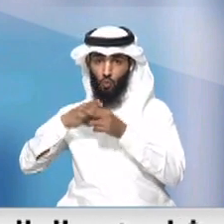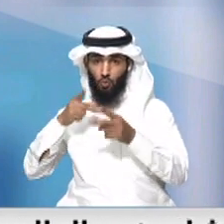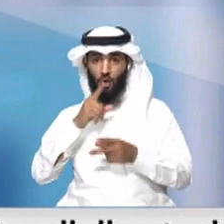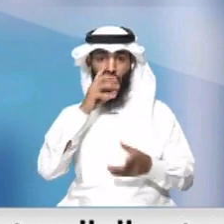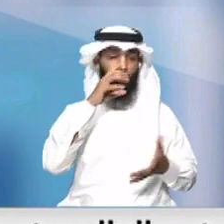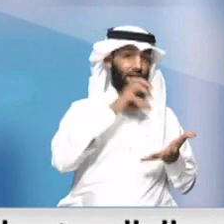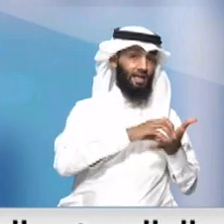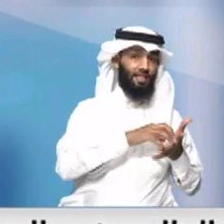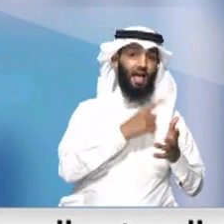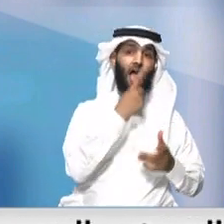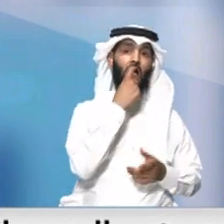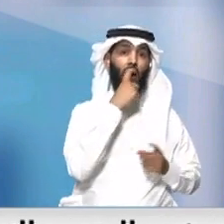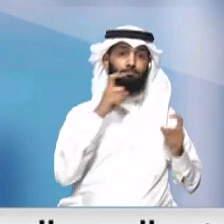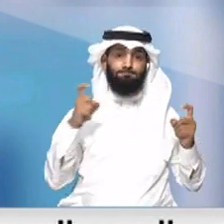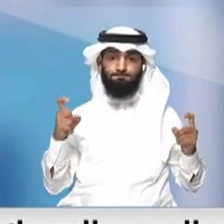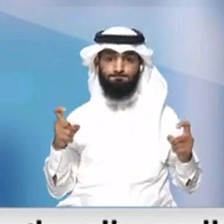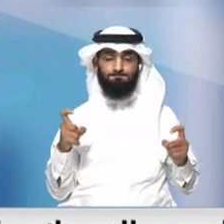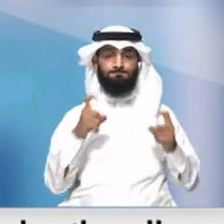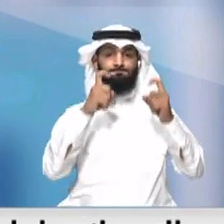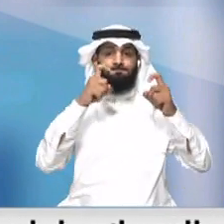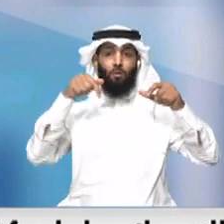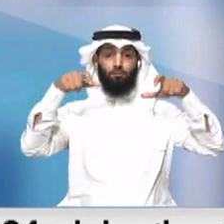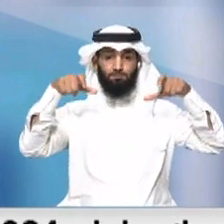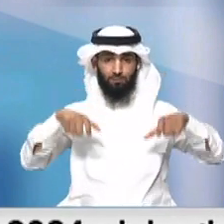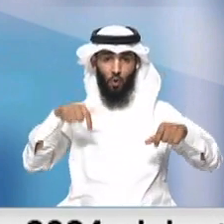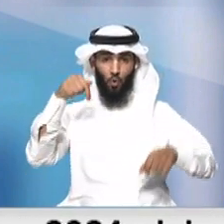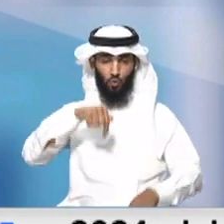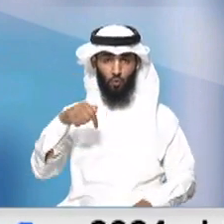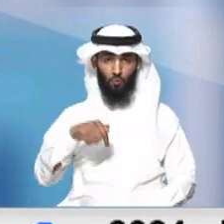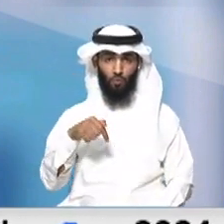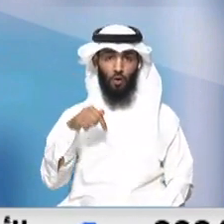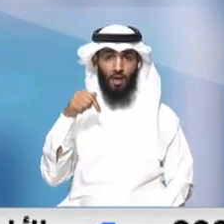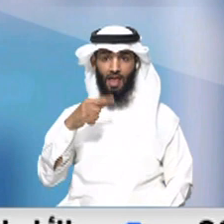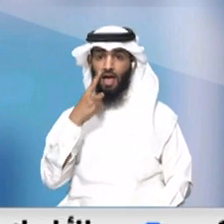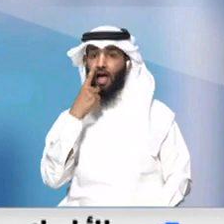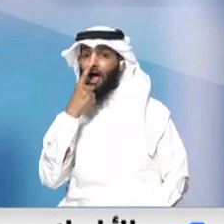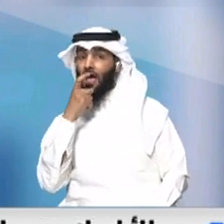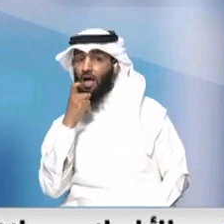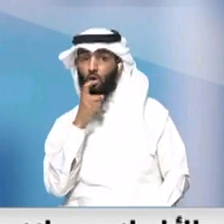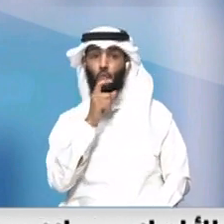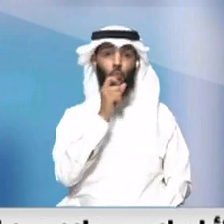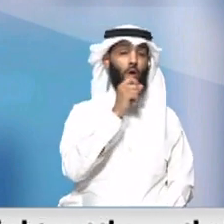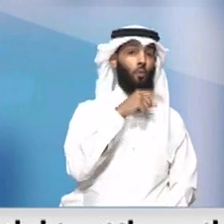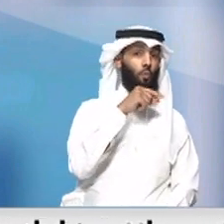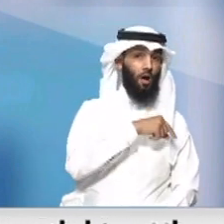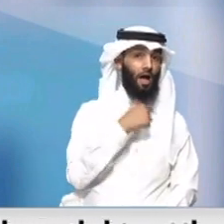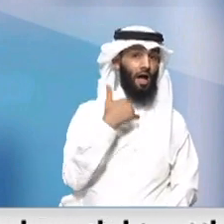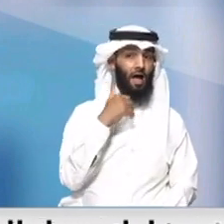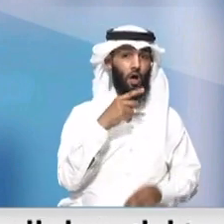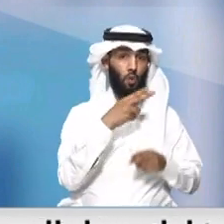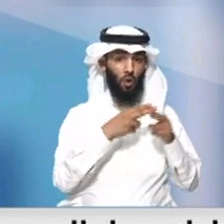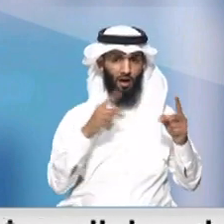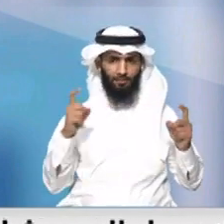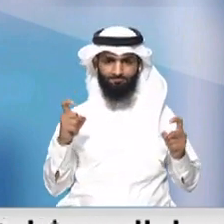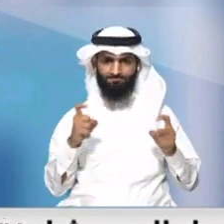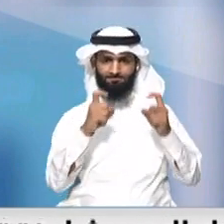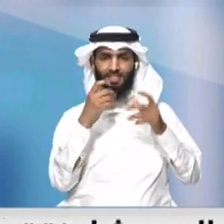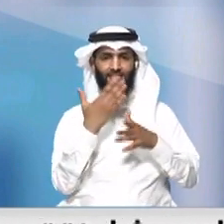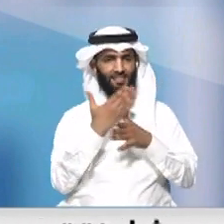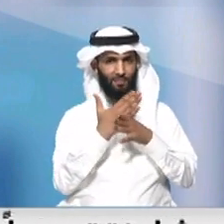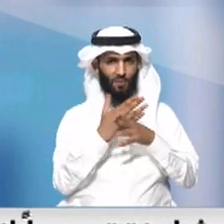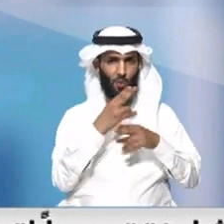بمجمع الشيخ سعد العبدالله الرياضية. وتعتبر مباراة القادسية والكويت هي الأبرز اليوم نظرا لطموح الكويت المتصدر